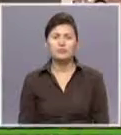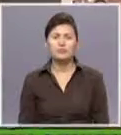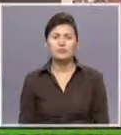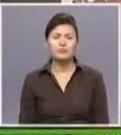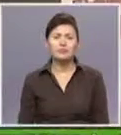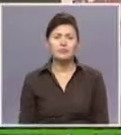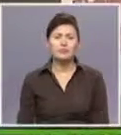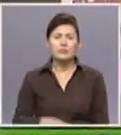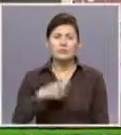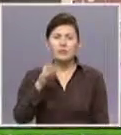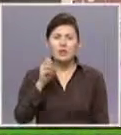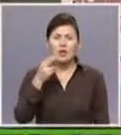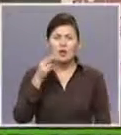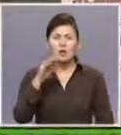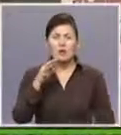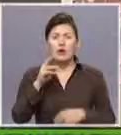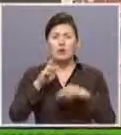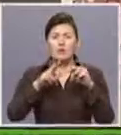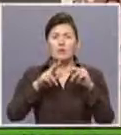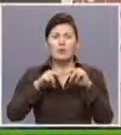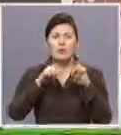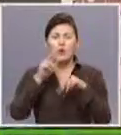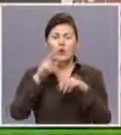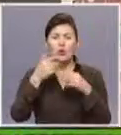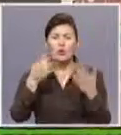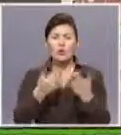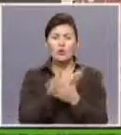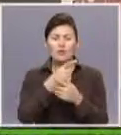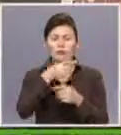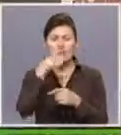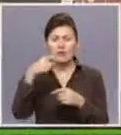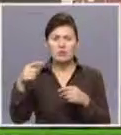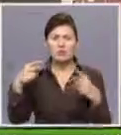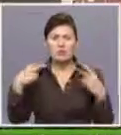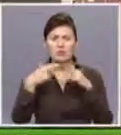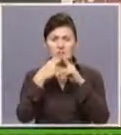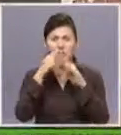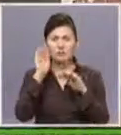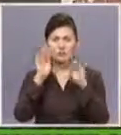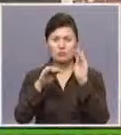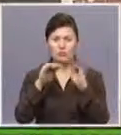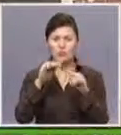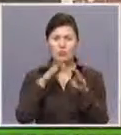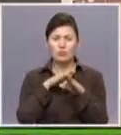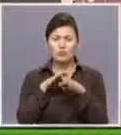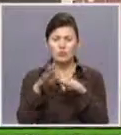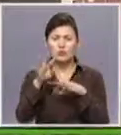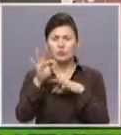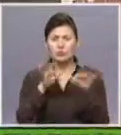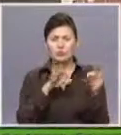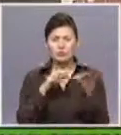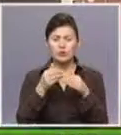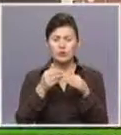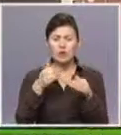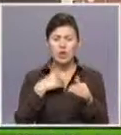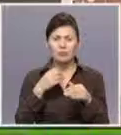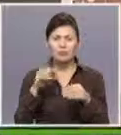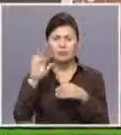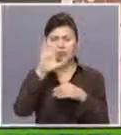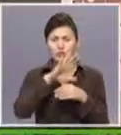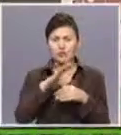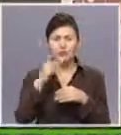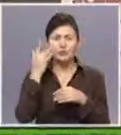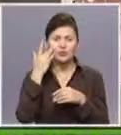по современному новому типовому проекту. Бөлім жаңа технология бойынша тұрғызылды. Жобасын жасау алдында біз